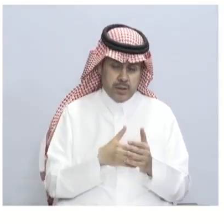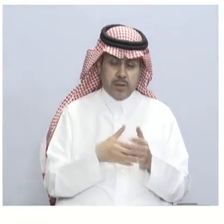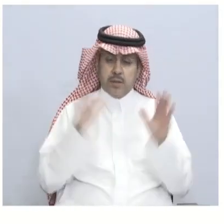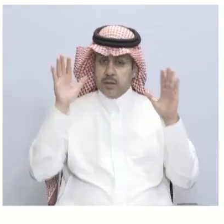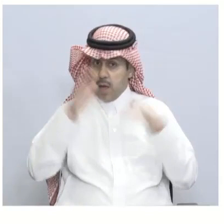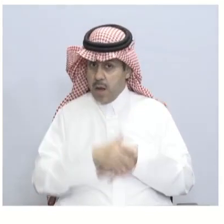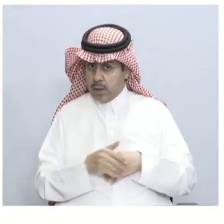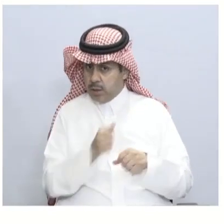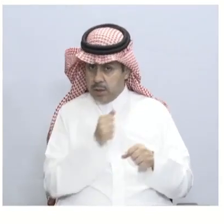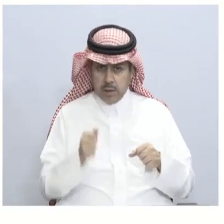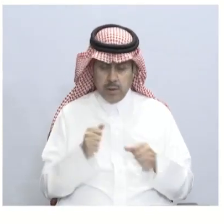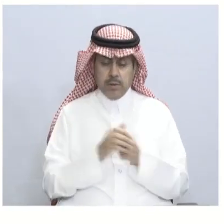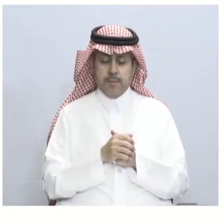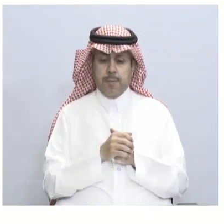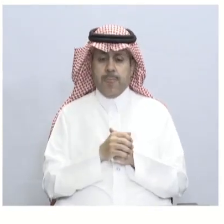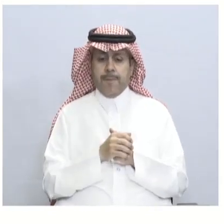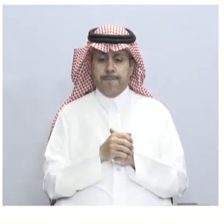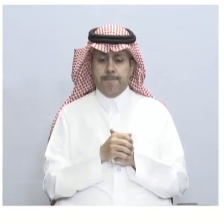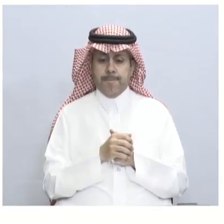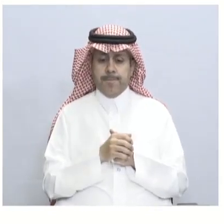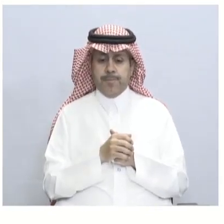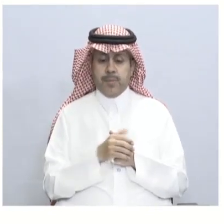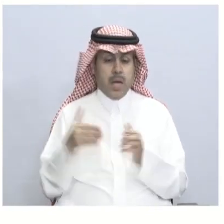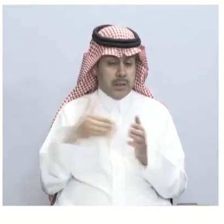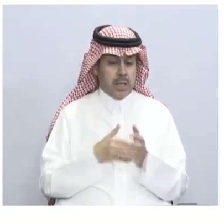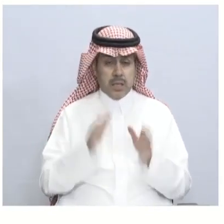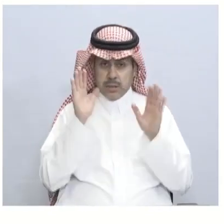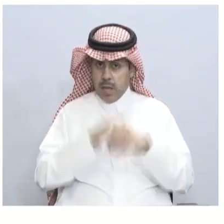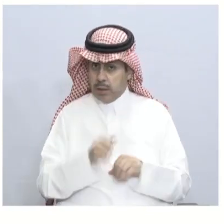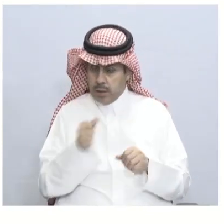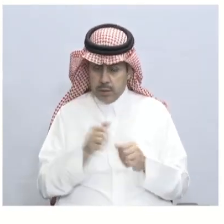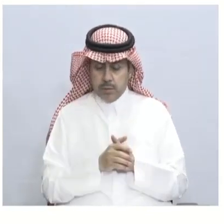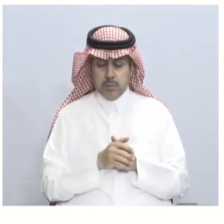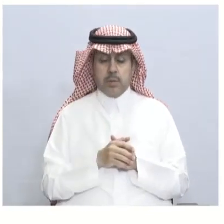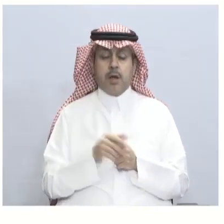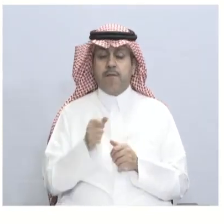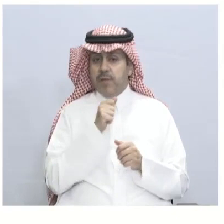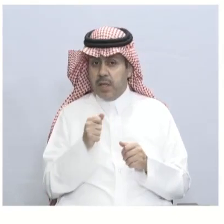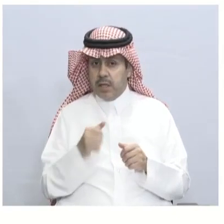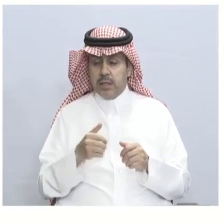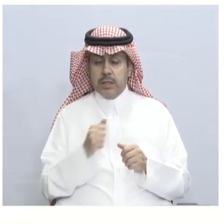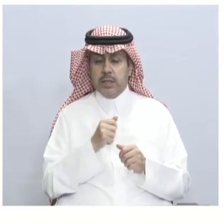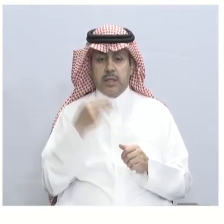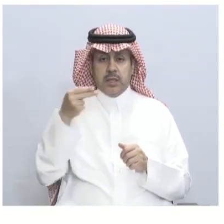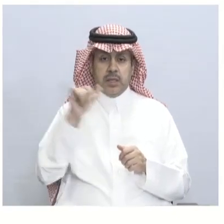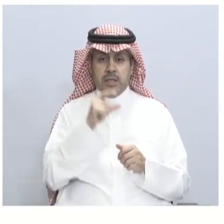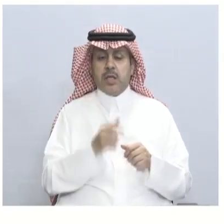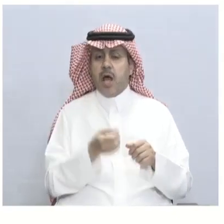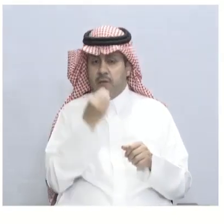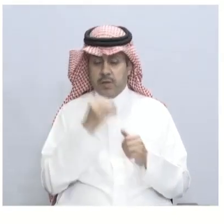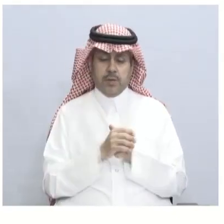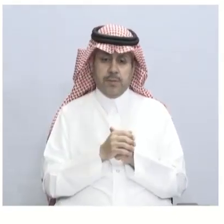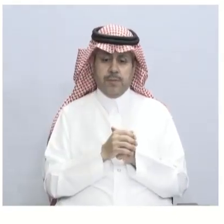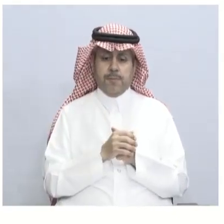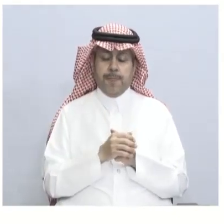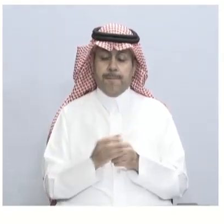ثبوت دخول شهر شوال حتى صلاه العيد هذا في عيد الفطر وفي عيد الاضحى